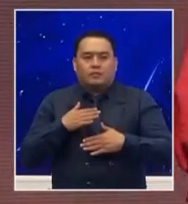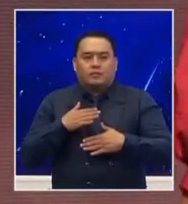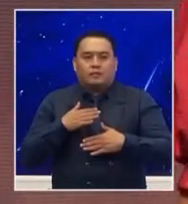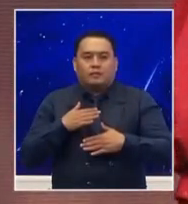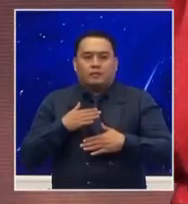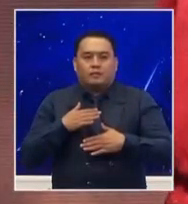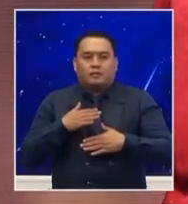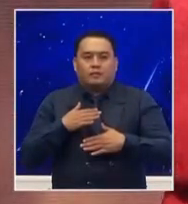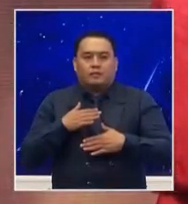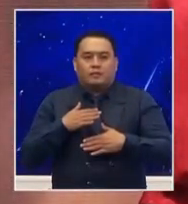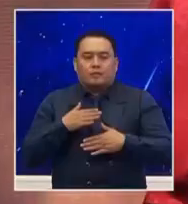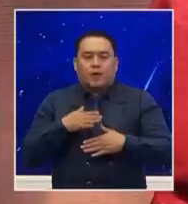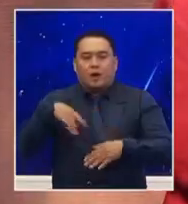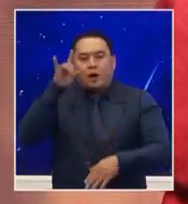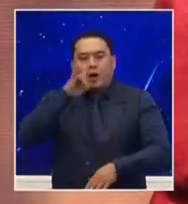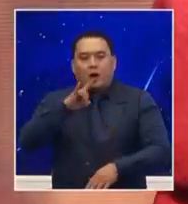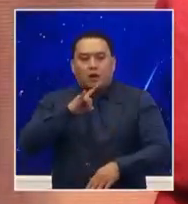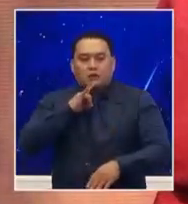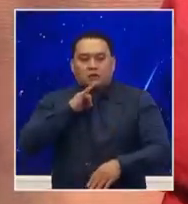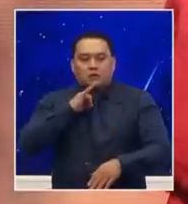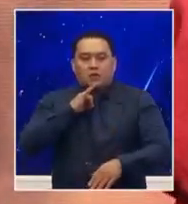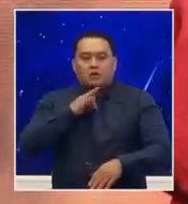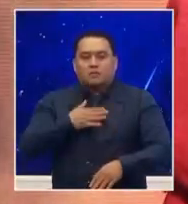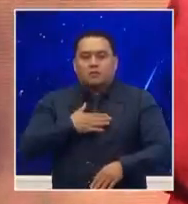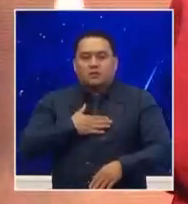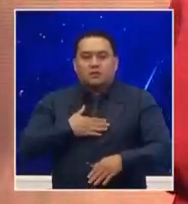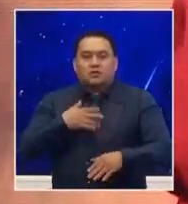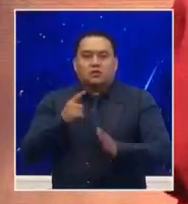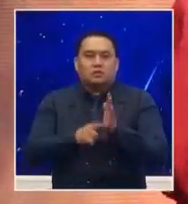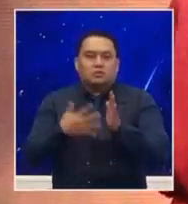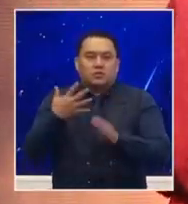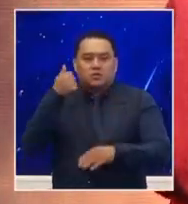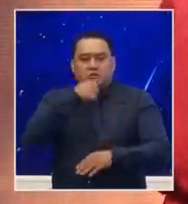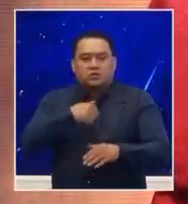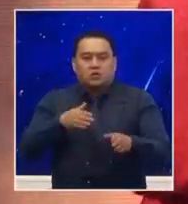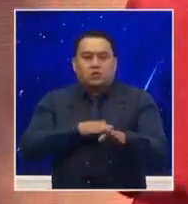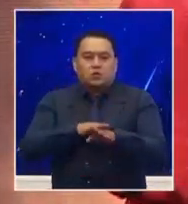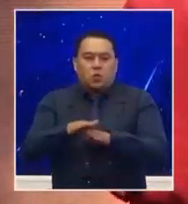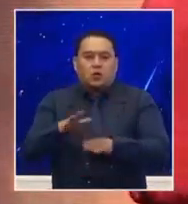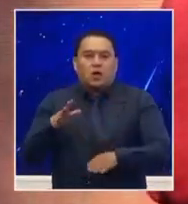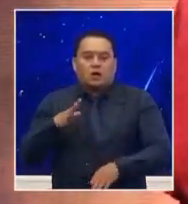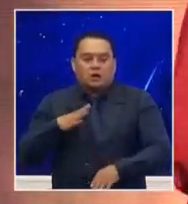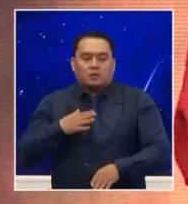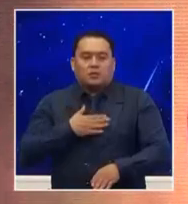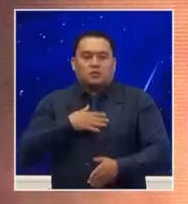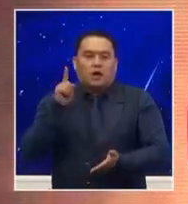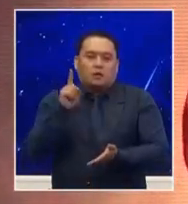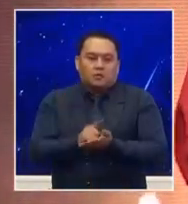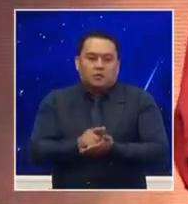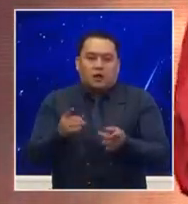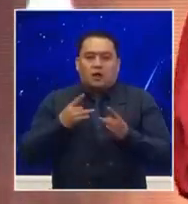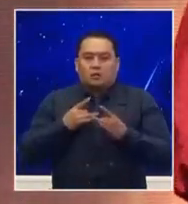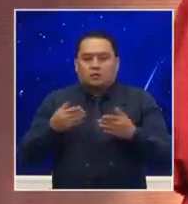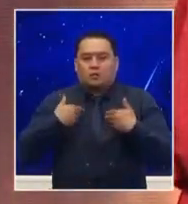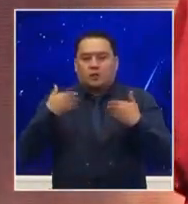Себебі қазақ поэзиясының қағанына биыл 75 жыл толар еді. Біз оны міндетті түрде атап өтуіміз